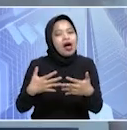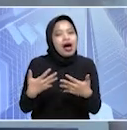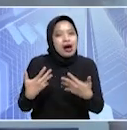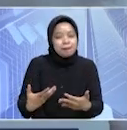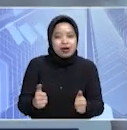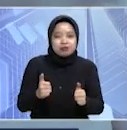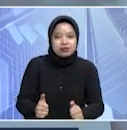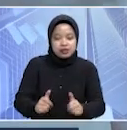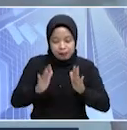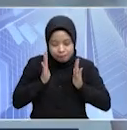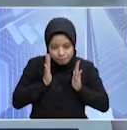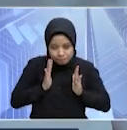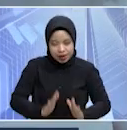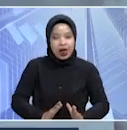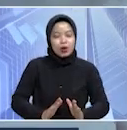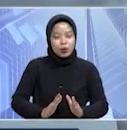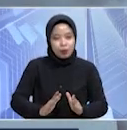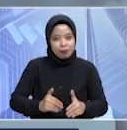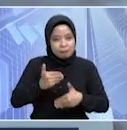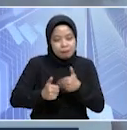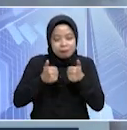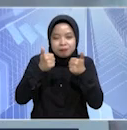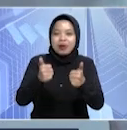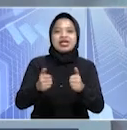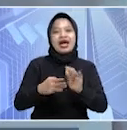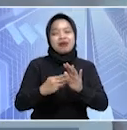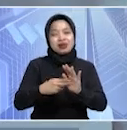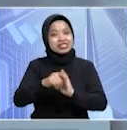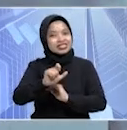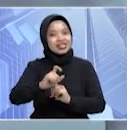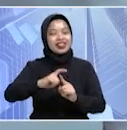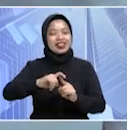untuk berperilaku lebih baik. MNC TV selalu di